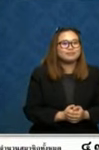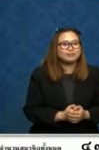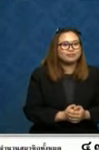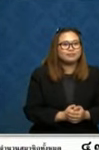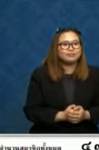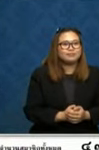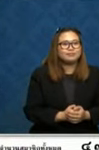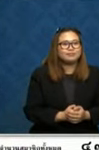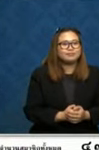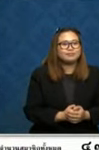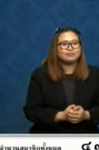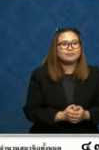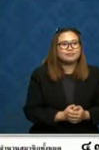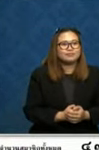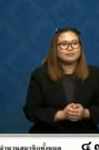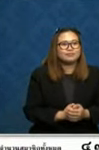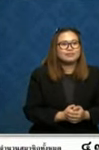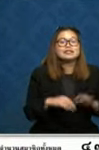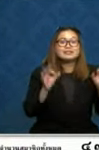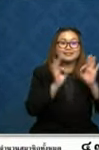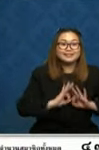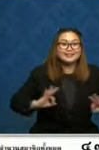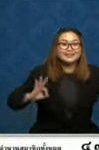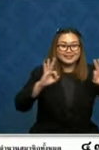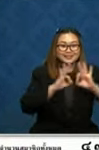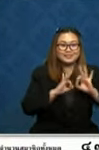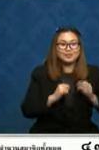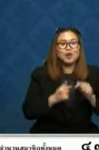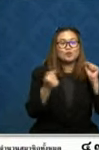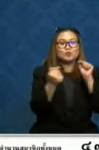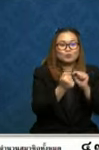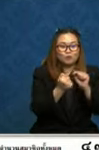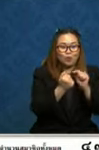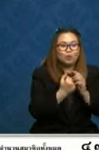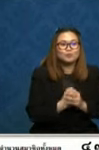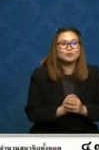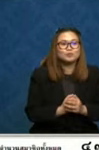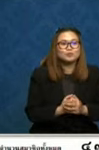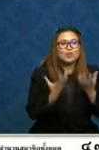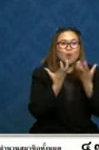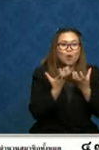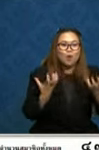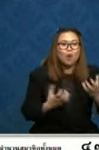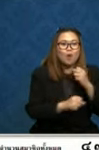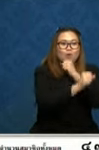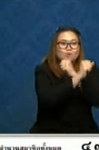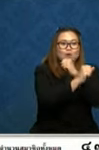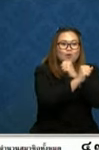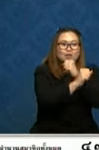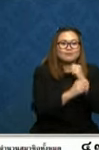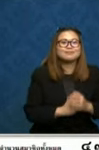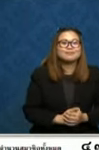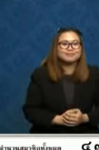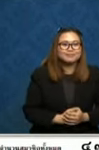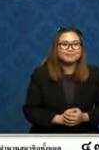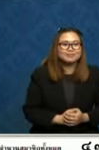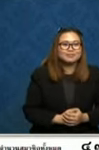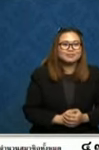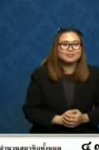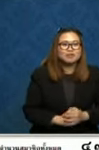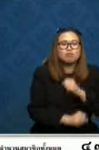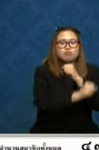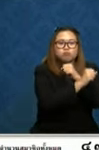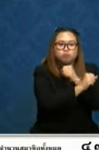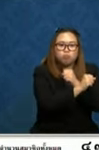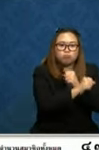ค่ะซึ่งควรจะเน้นไปทางยุทโธปกรณ์ที่เป็นการป้องกันนะคะแล้วก็ระงับการสูญเสีย